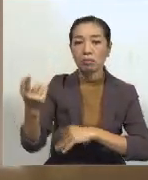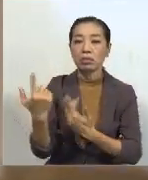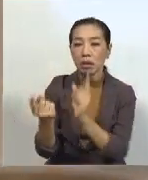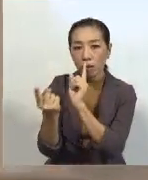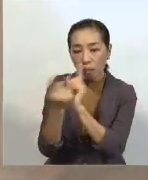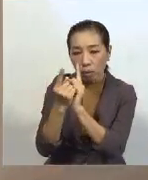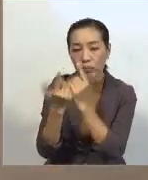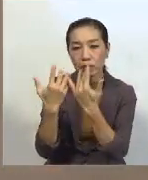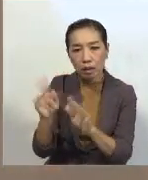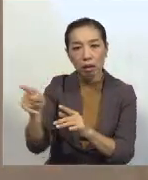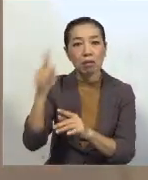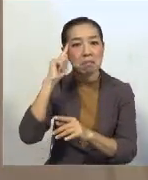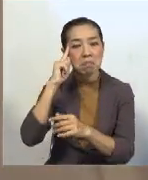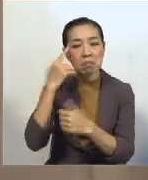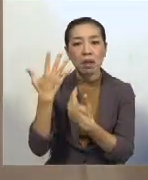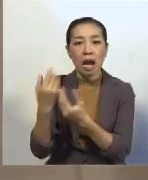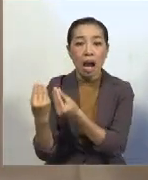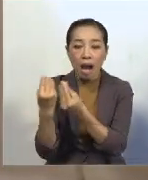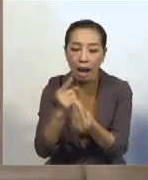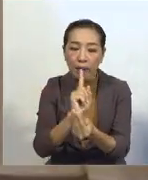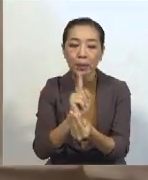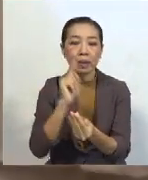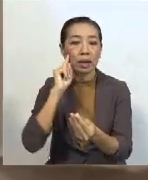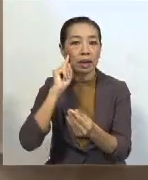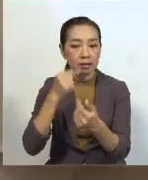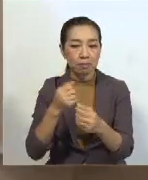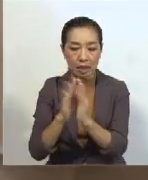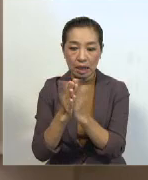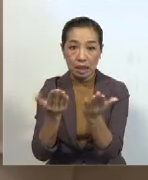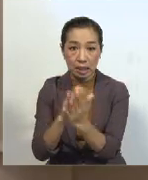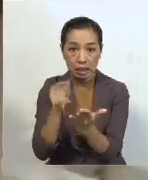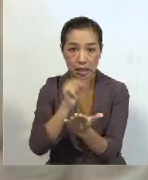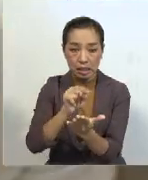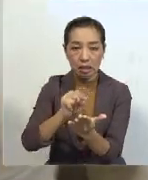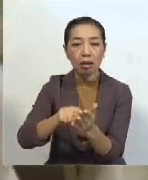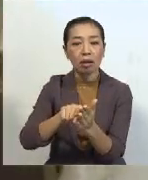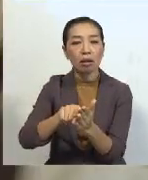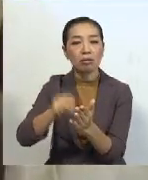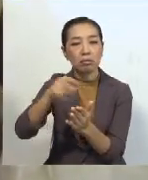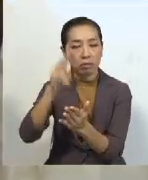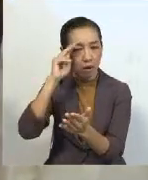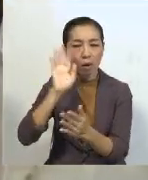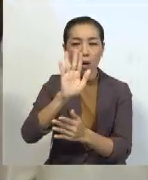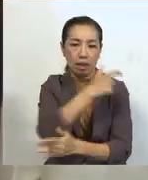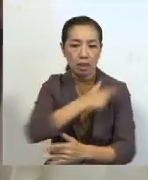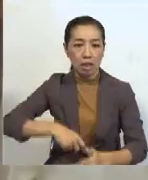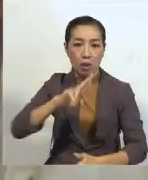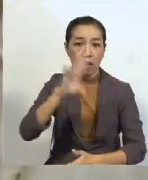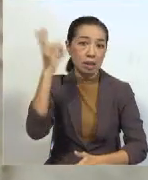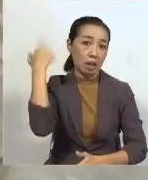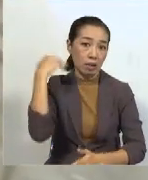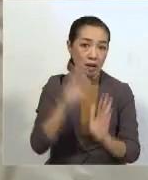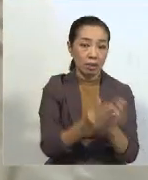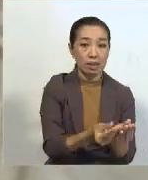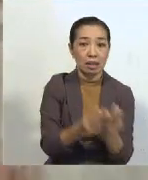กทั้งยังได้รับพระเมตตาให้ปริวัติหรือแปลคัมภีร์พระมาลัยที่รัชกาลที่7ทรงถวายเมื่อครั้งเสด็จ